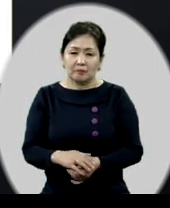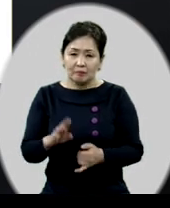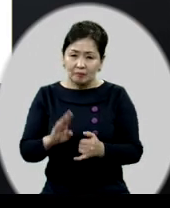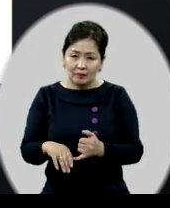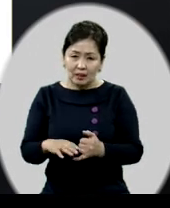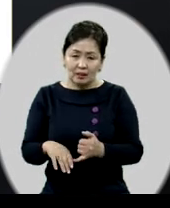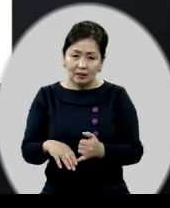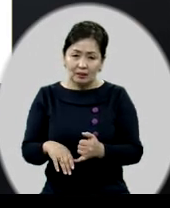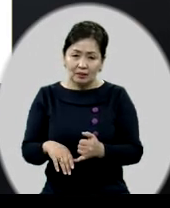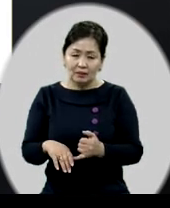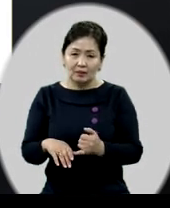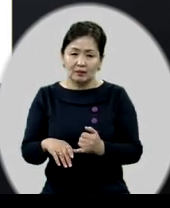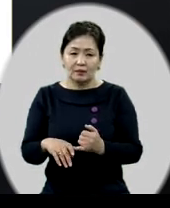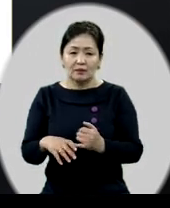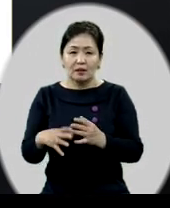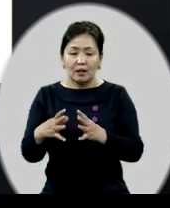дараагийн бутрааг олцгоё.